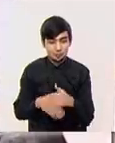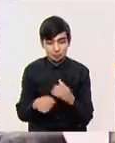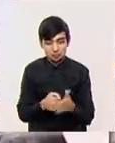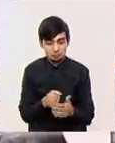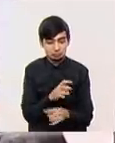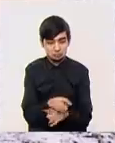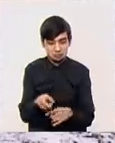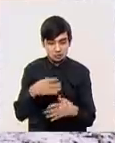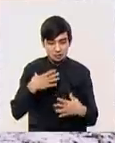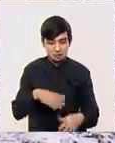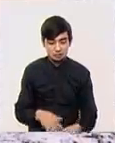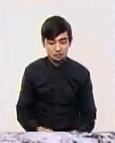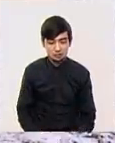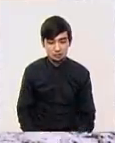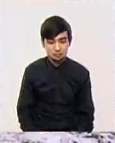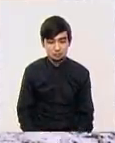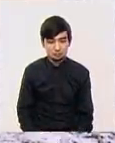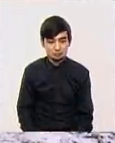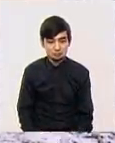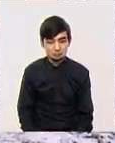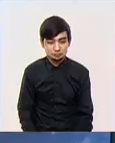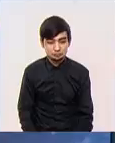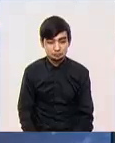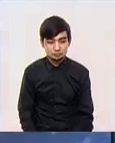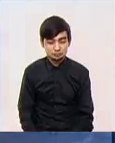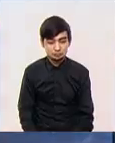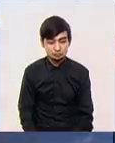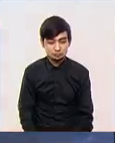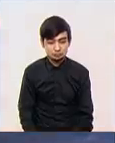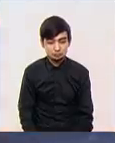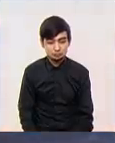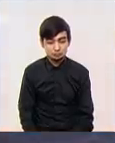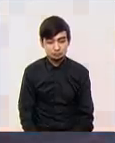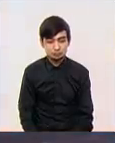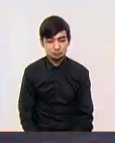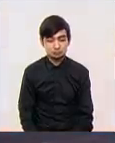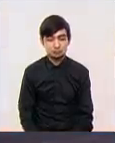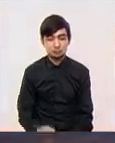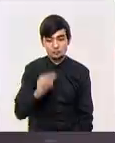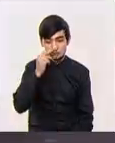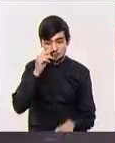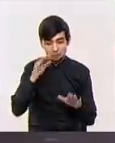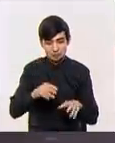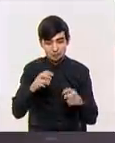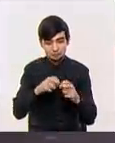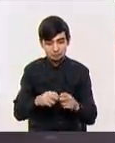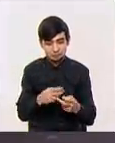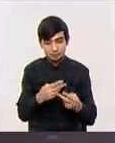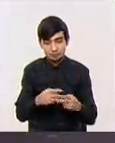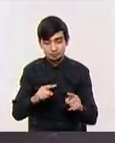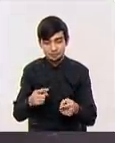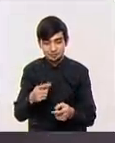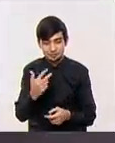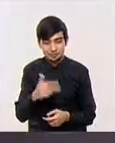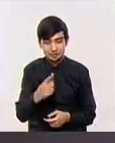Ердәулет, Сергей Шуйский, Информбюро, Алматы. Шымкентте тергеуге келинген 31 жастағы